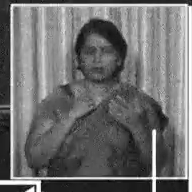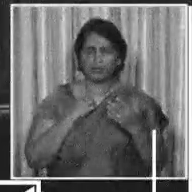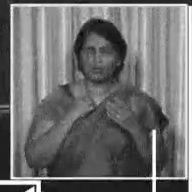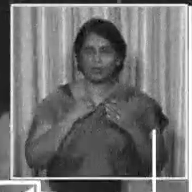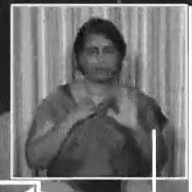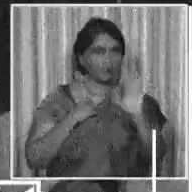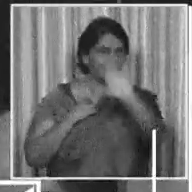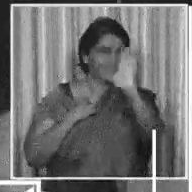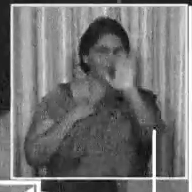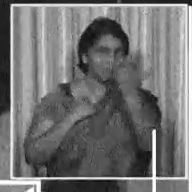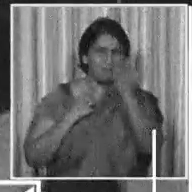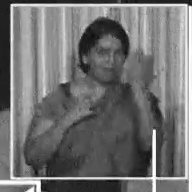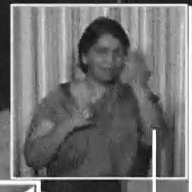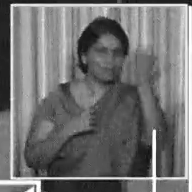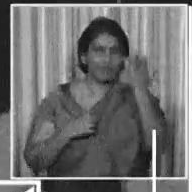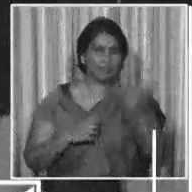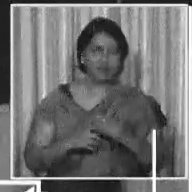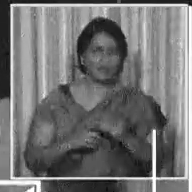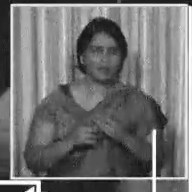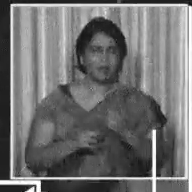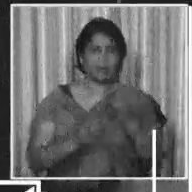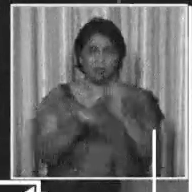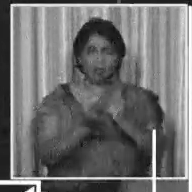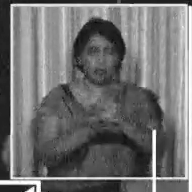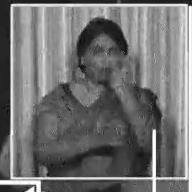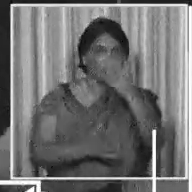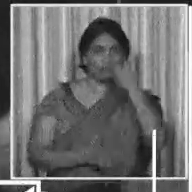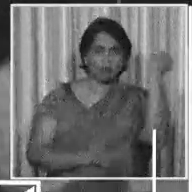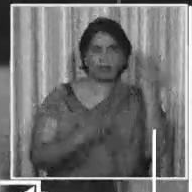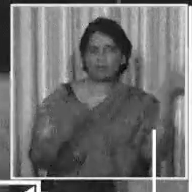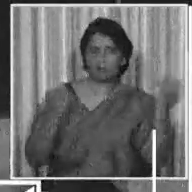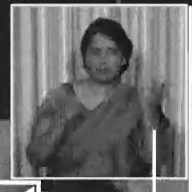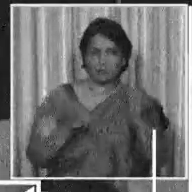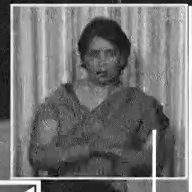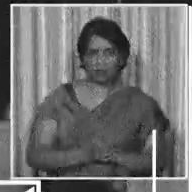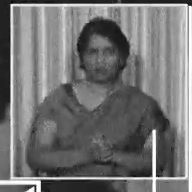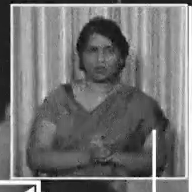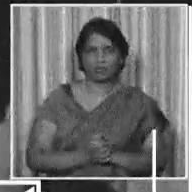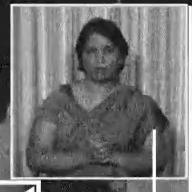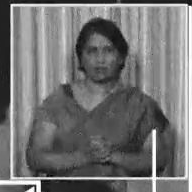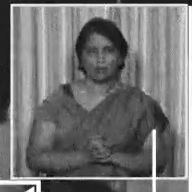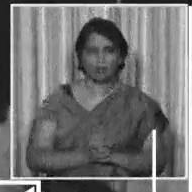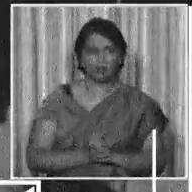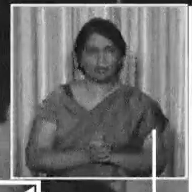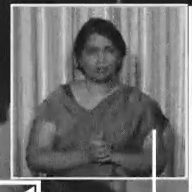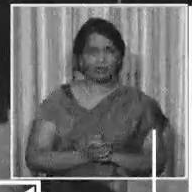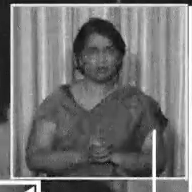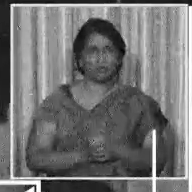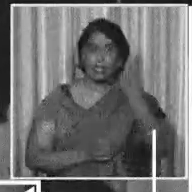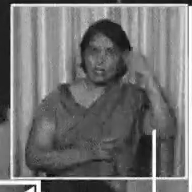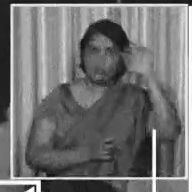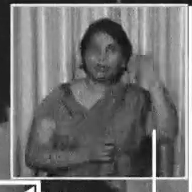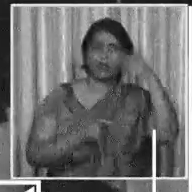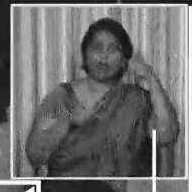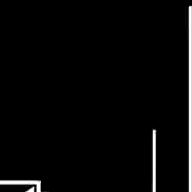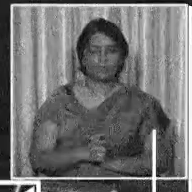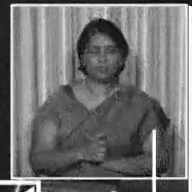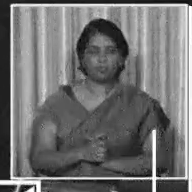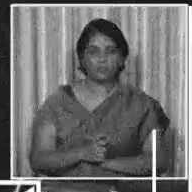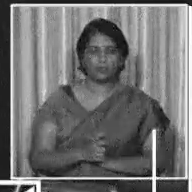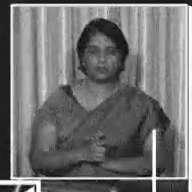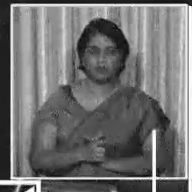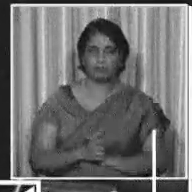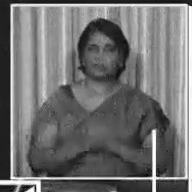නෑ නෑ එහෙම බෑ බැරි බෑ එකම විවාදේ මන්ත්‍රීවරයෙකුට දෙවතාවක් කතා කරන්න බෑ අයිතියක් තියෙනවා පිළිතුරු එහෙම කොහෙද කරන්නේ ඊයක් කතා කරලා අද කතා කරන්න පුළුවන්ද?